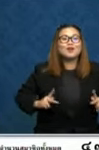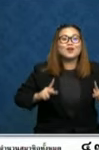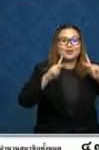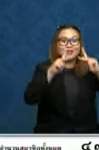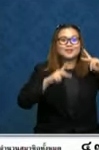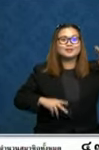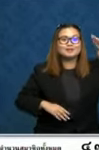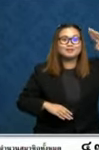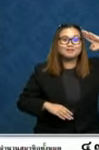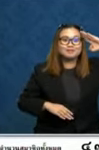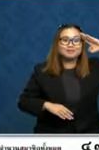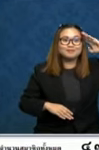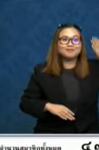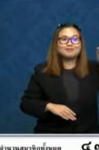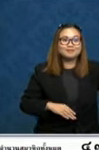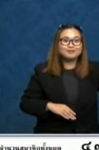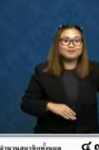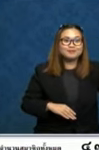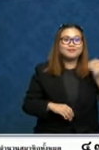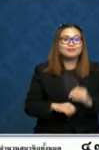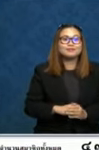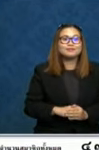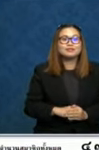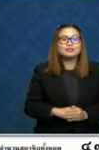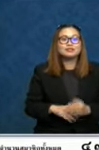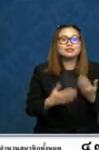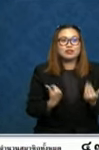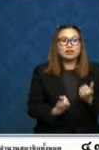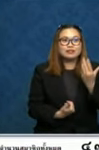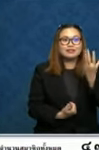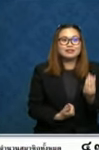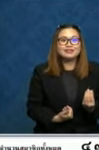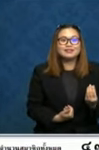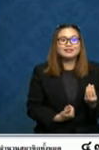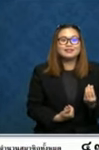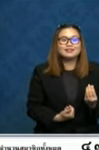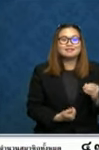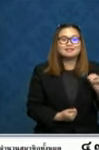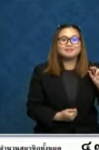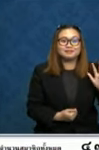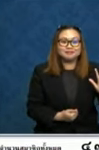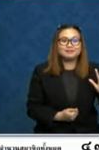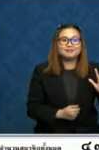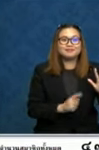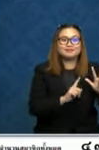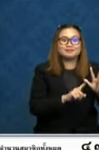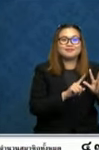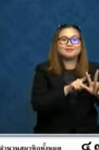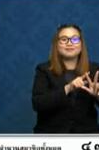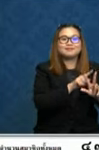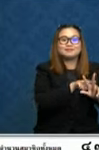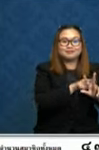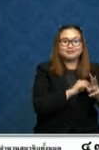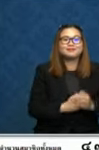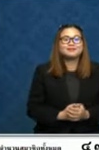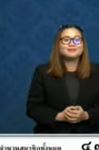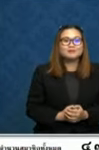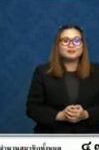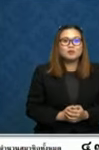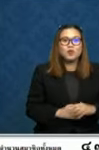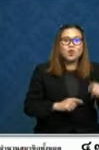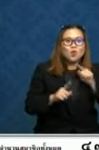ะคะก็ตอนนี้ดิฉันให้เหลือแค่3นิ้วพอค่ะเพราะว่านะคะรับปากในห้องเนี่ยโอ้โหขึ